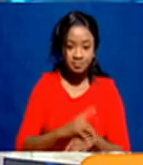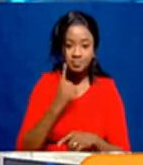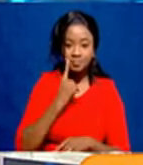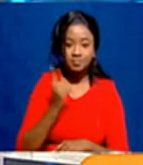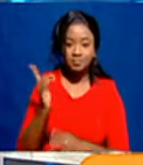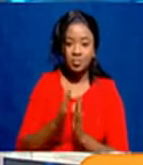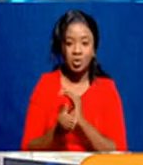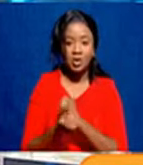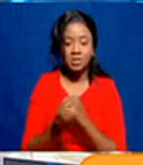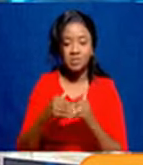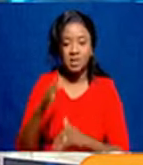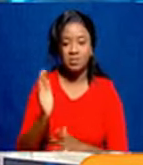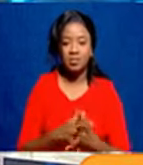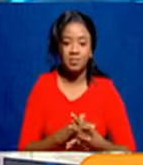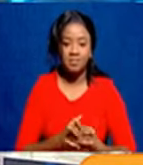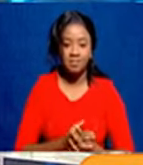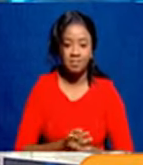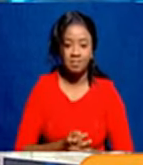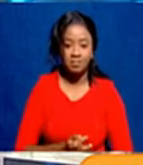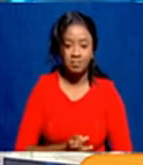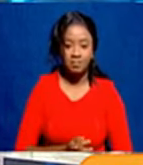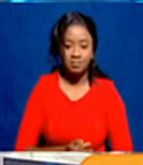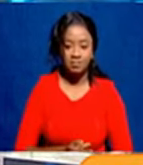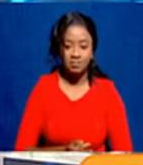Boniface Baraza anaarifu zaidi kutoka Samburu.